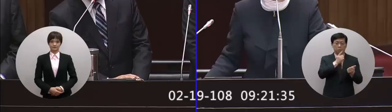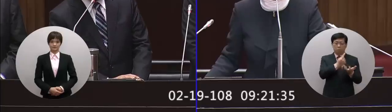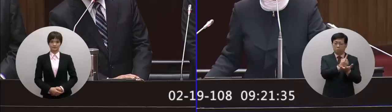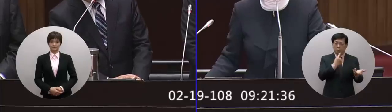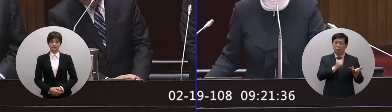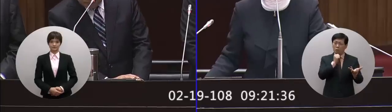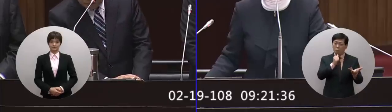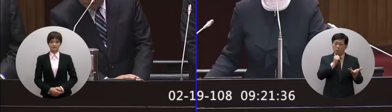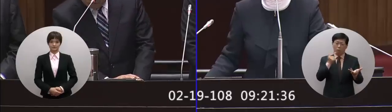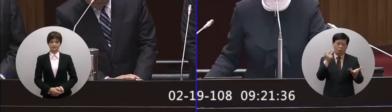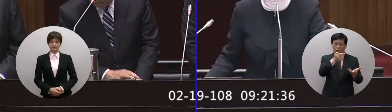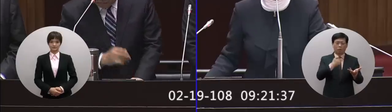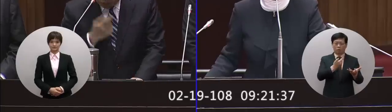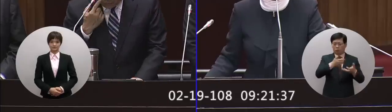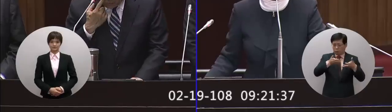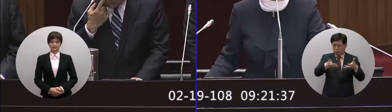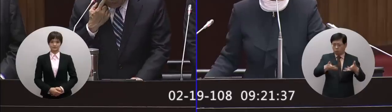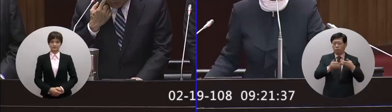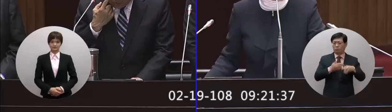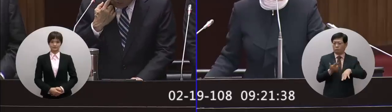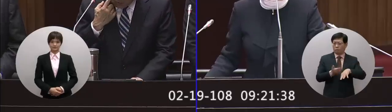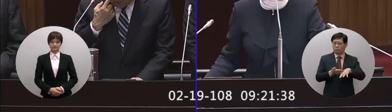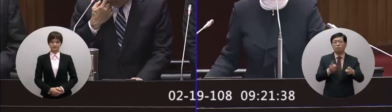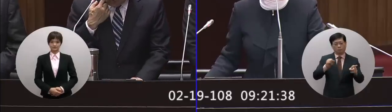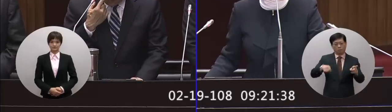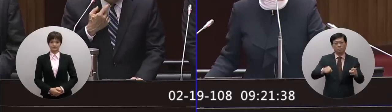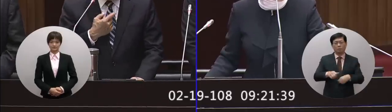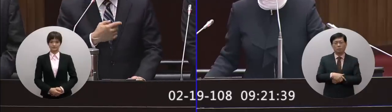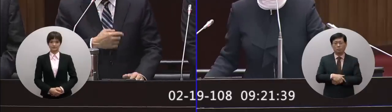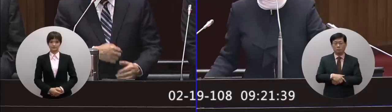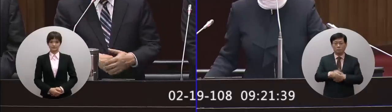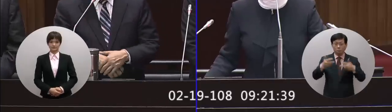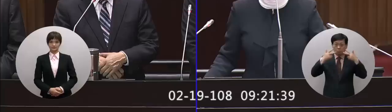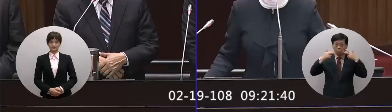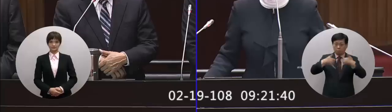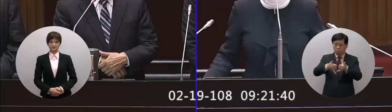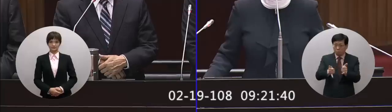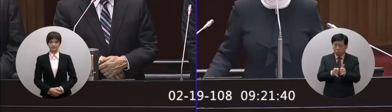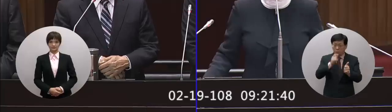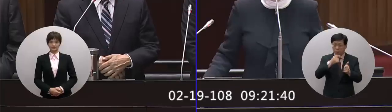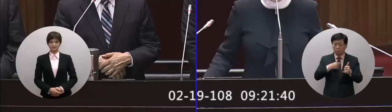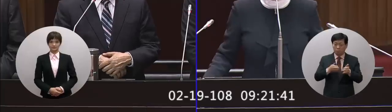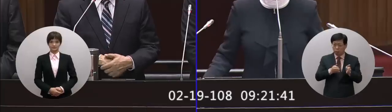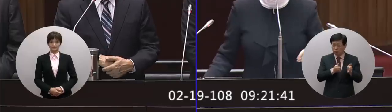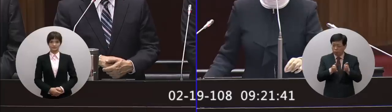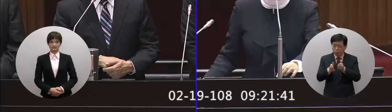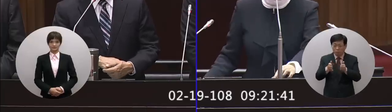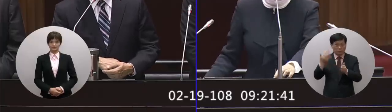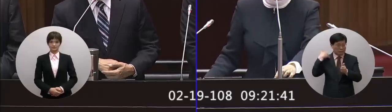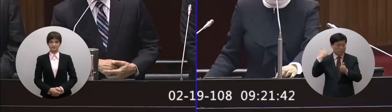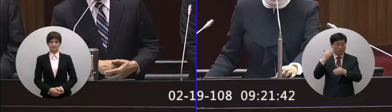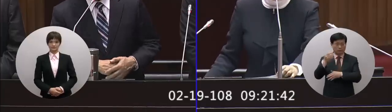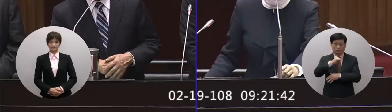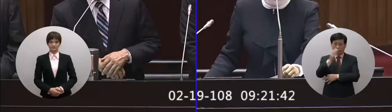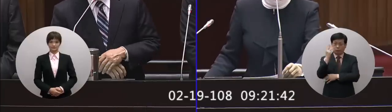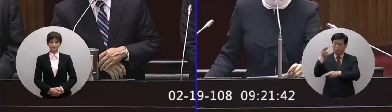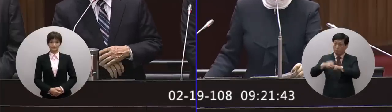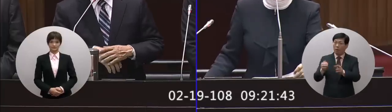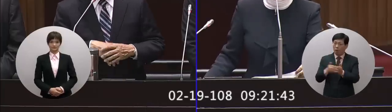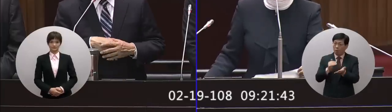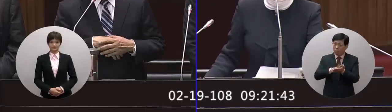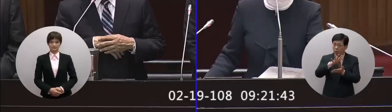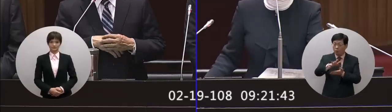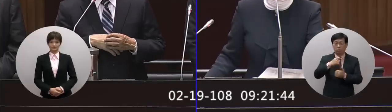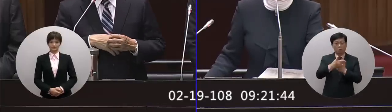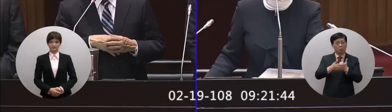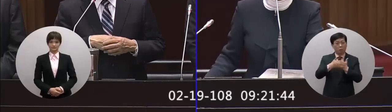垂最重要的手段，我相信大家都同意。原住民部落的乡道自从动省以后，我们的道路的